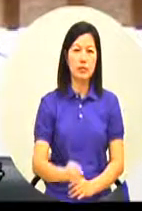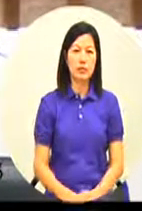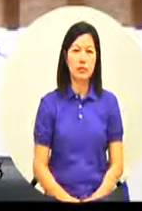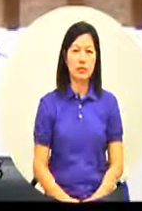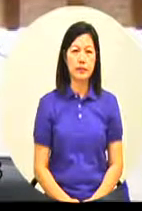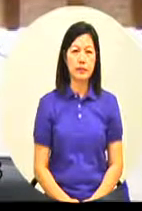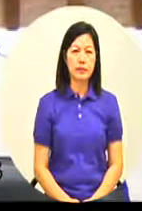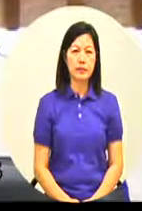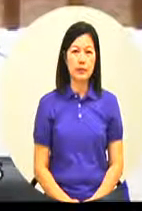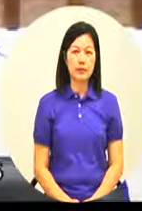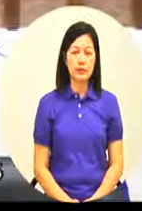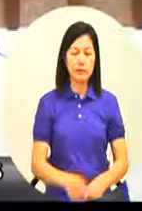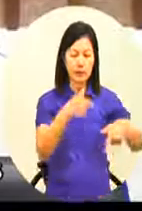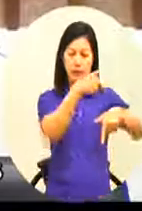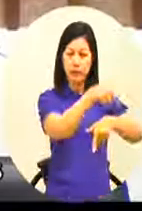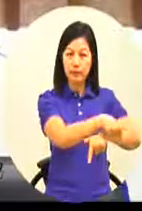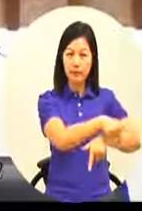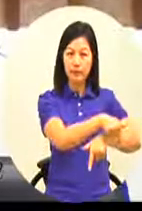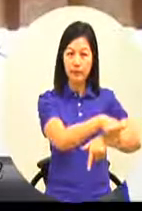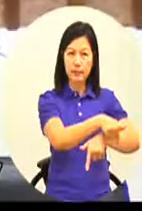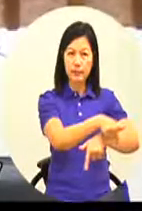那南边呢？